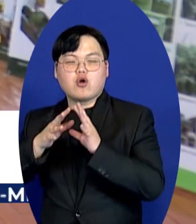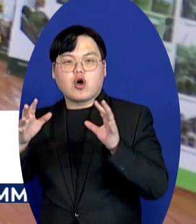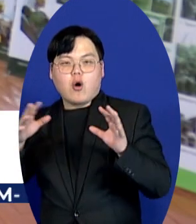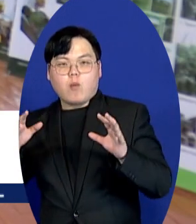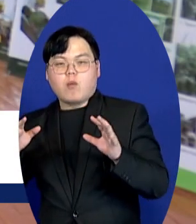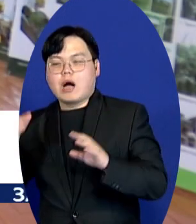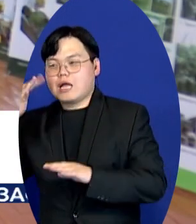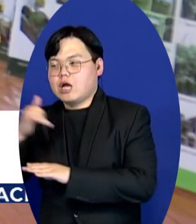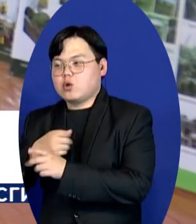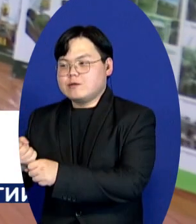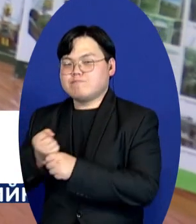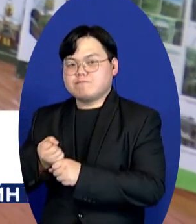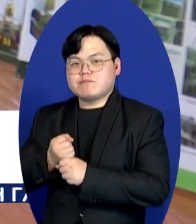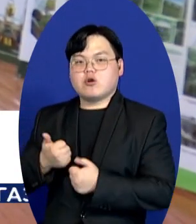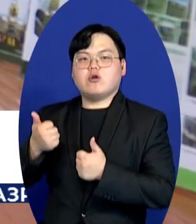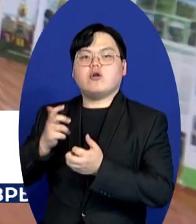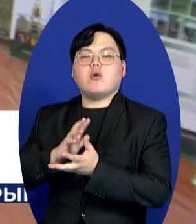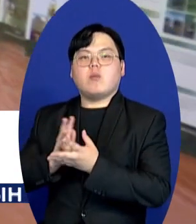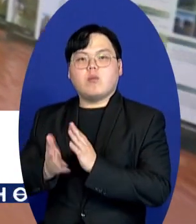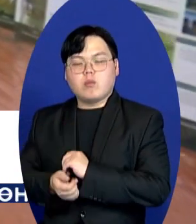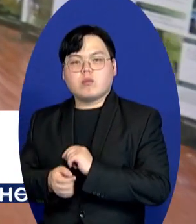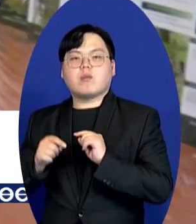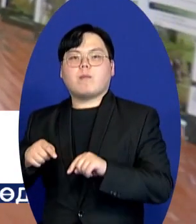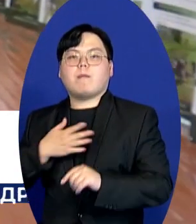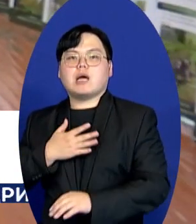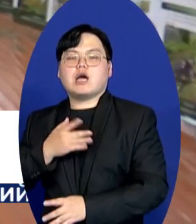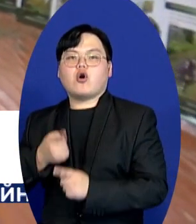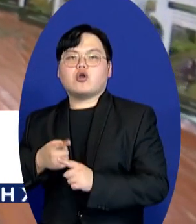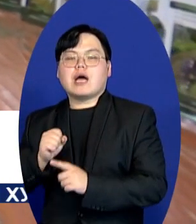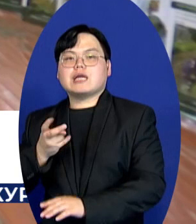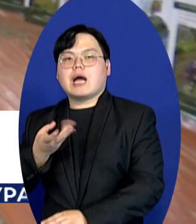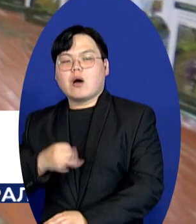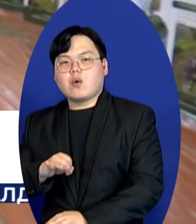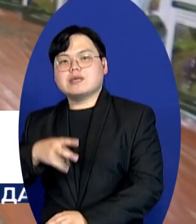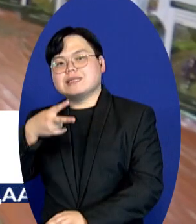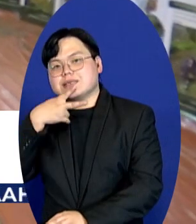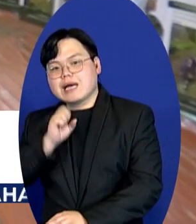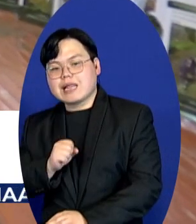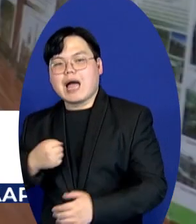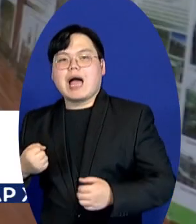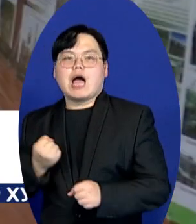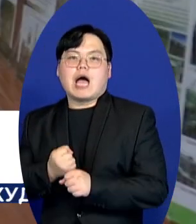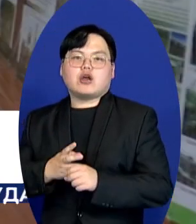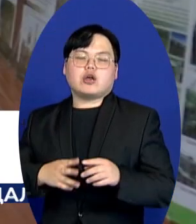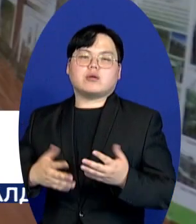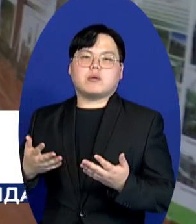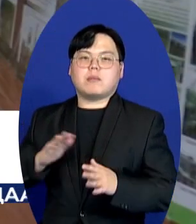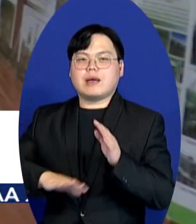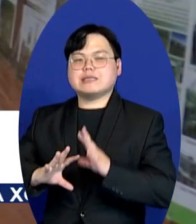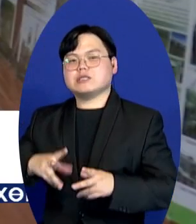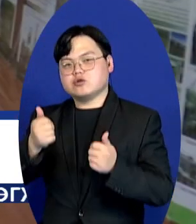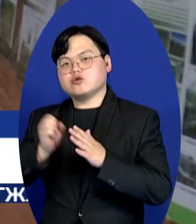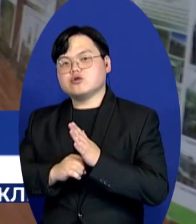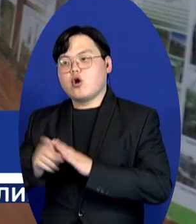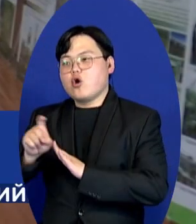гадны томоохон хөрөнгө оруулалтад ирэх юм бол манай хөдөө аж ахуйн салбарт ажиллаж байгаа хүмүүсийн цалин, ажиллах нөхцөл нь улам сайжрах хэвээр байна. Энэ хөтөлбөрүүдийг одоо үр